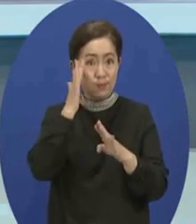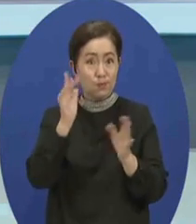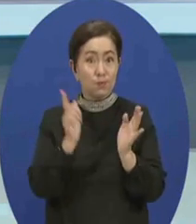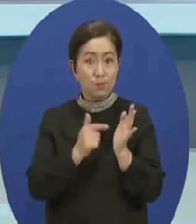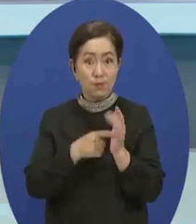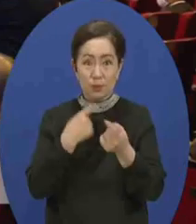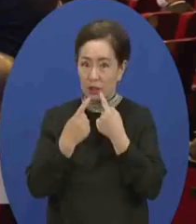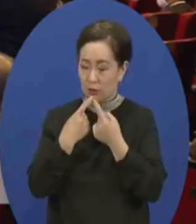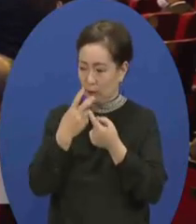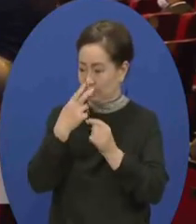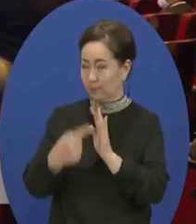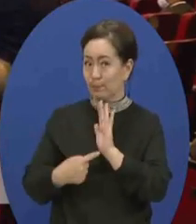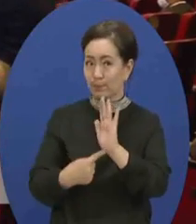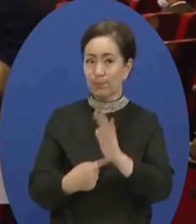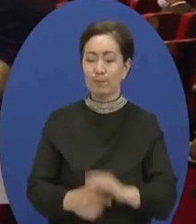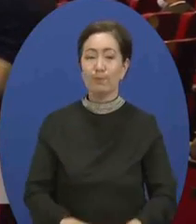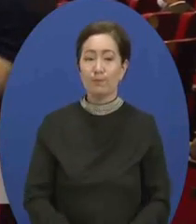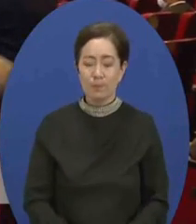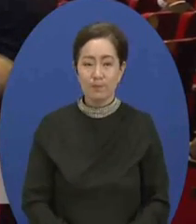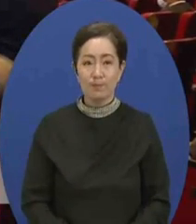байна.